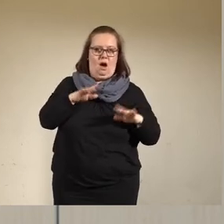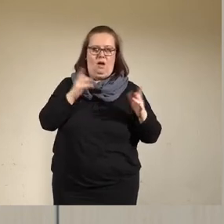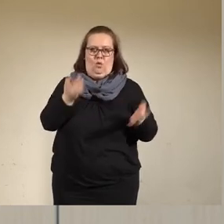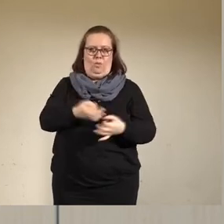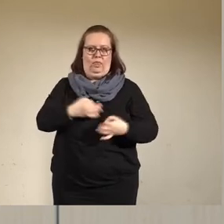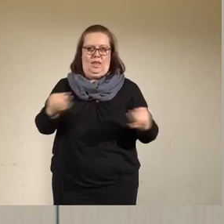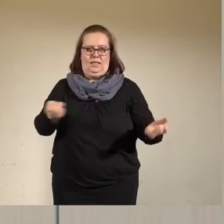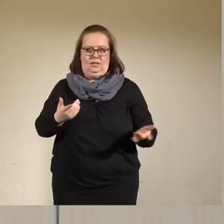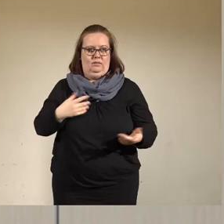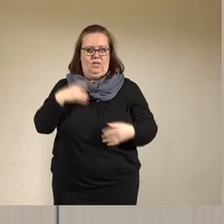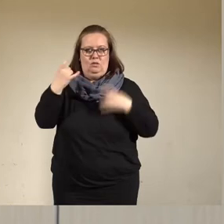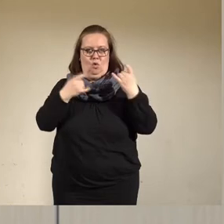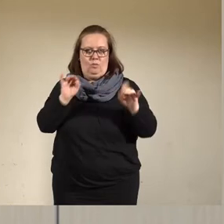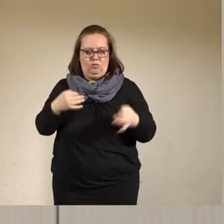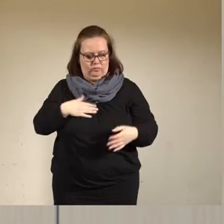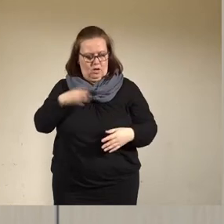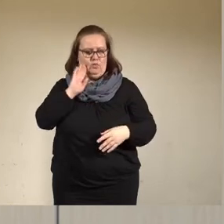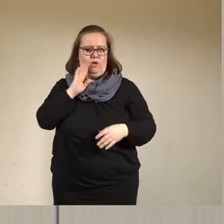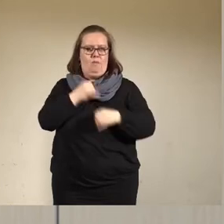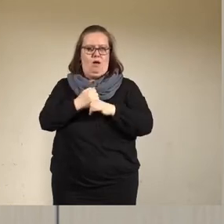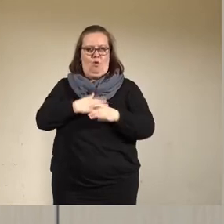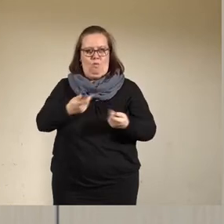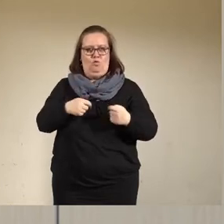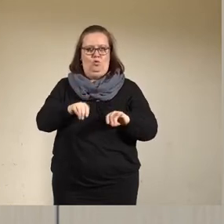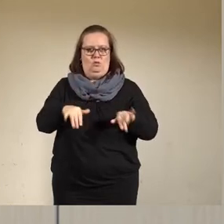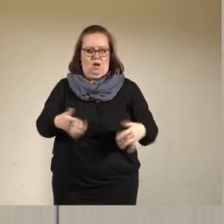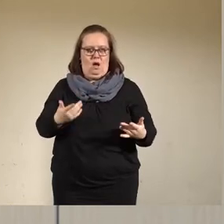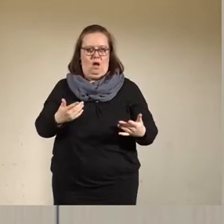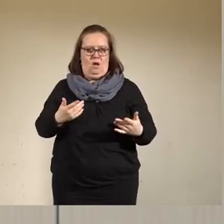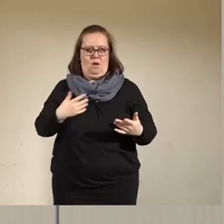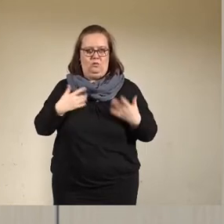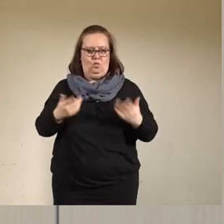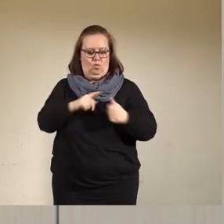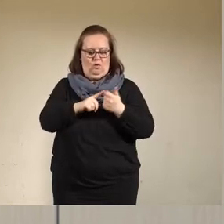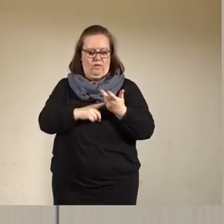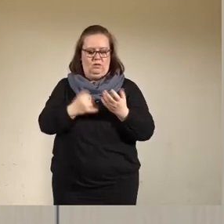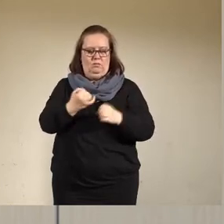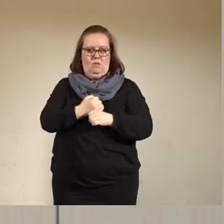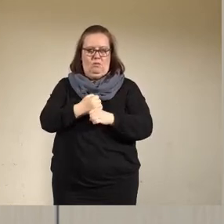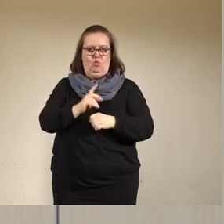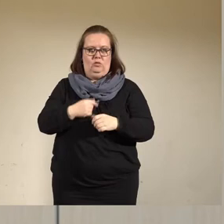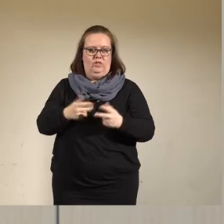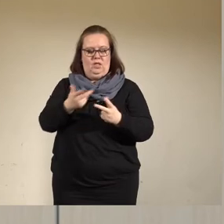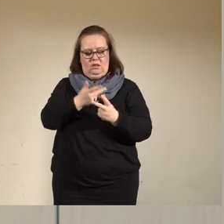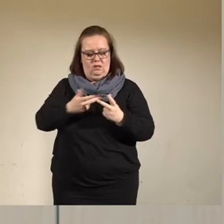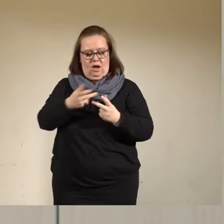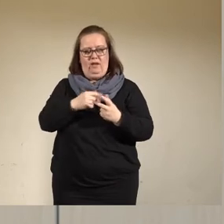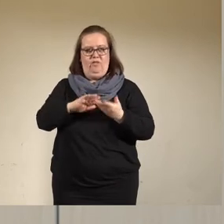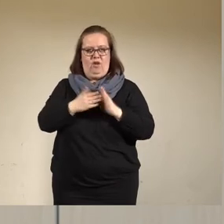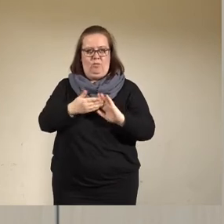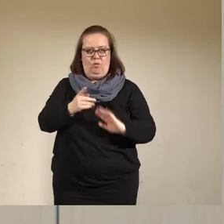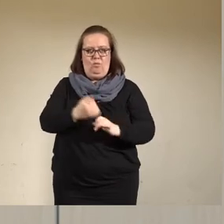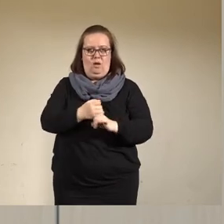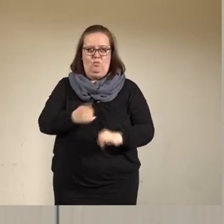um nichts. Wir müssen unsere Hausaufgaben machen, das steht auch im Beschluss drin. Alle drei Partner, wir müssen zu einer solchen